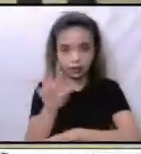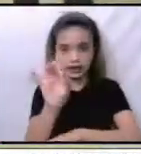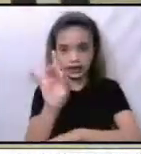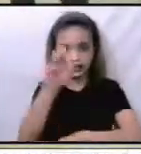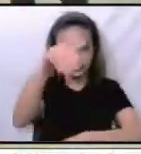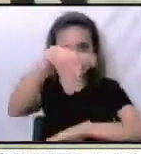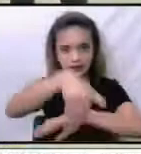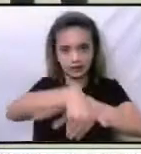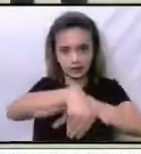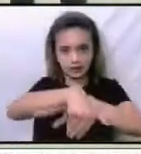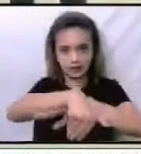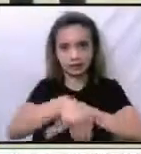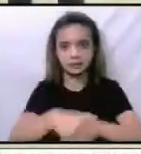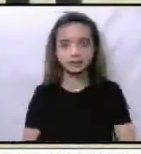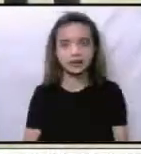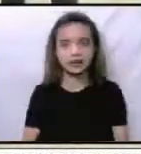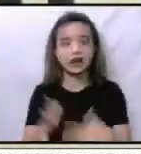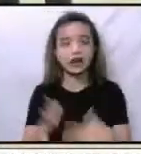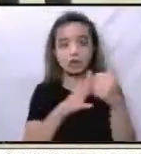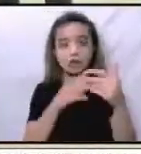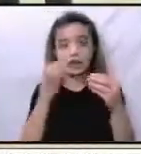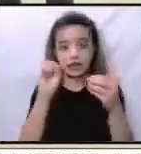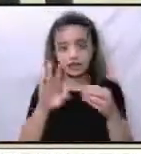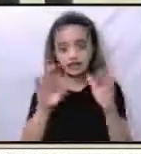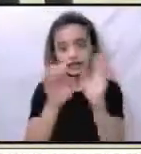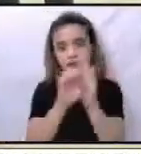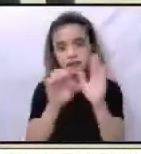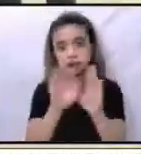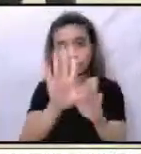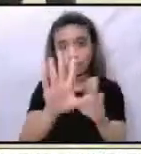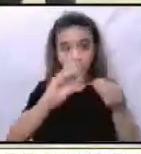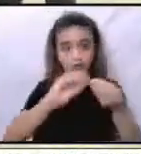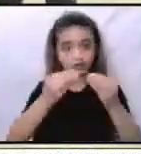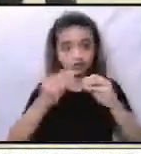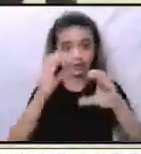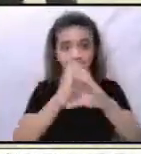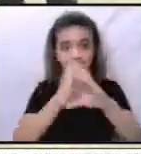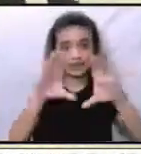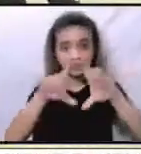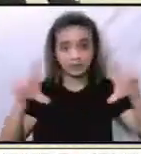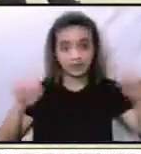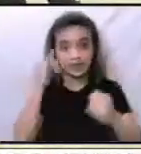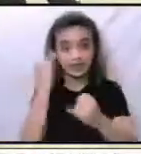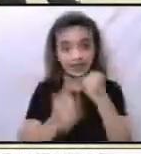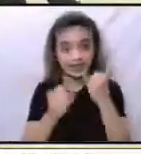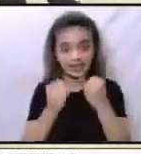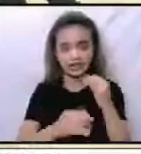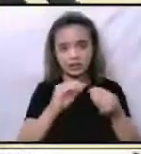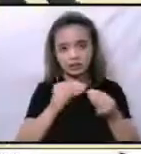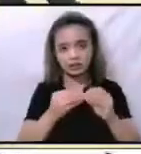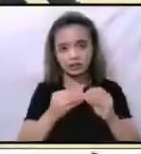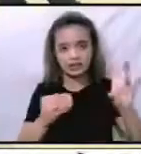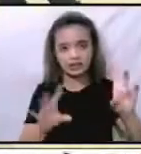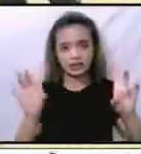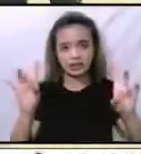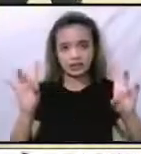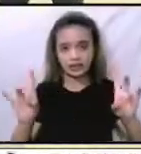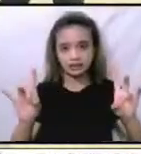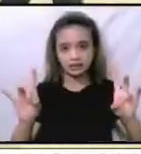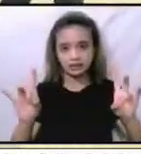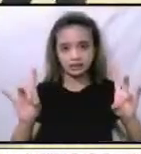last digit mo ng inyong car plate ay numbers 7 and 8. Kapag naman po sa Makati buong araw at kayo'y